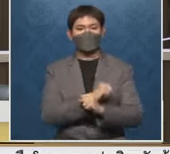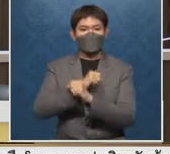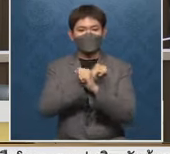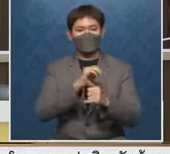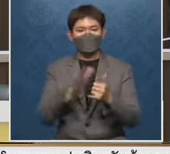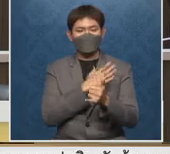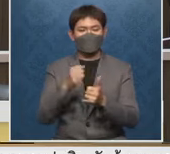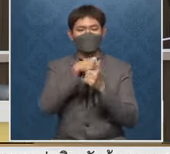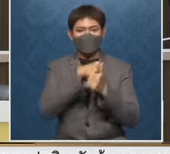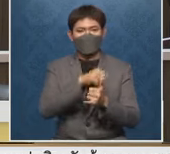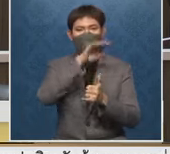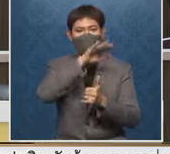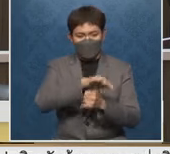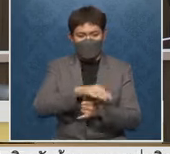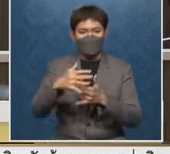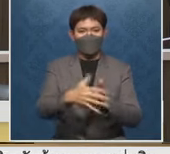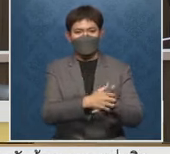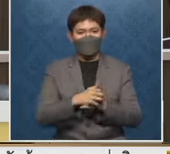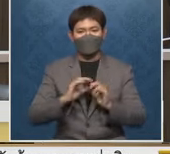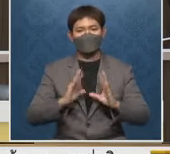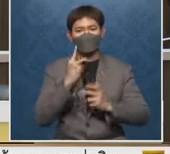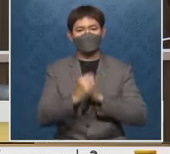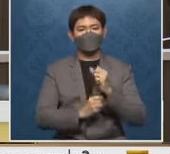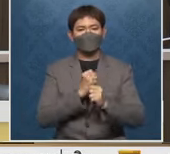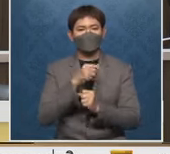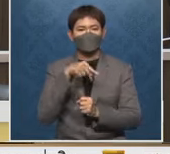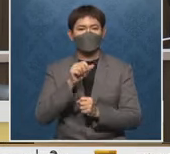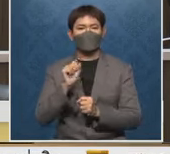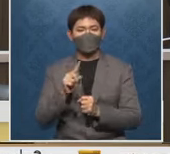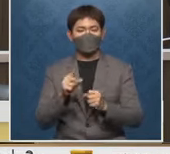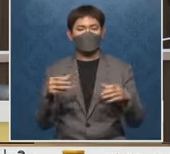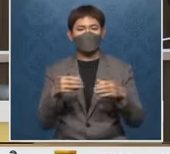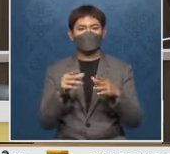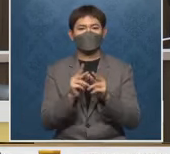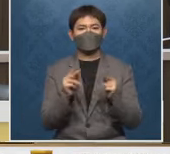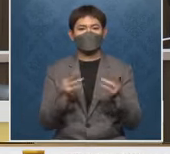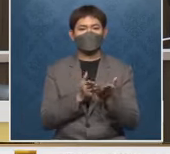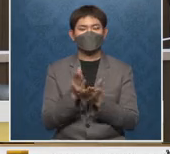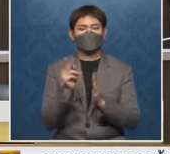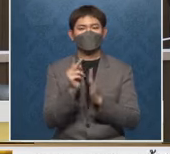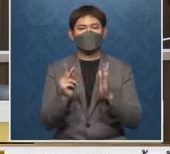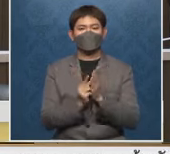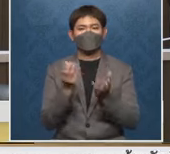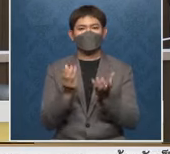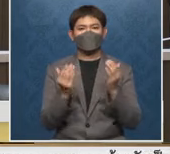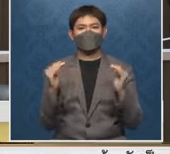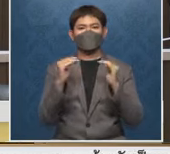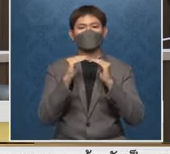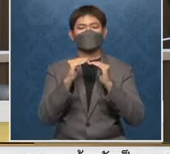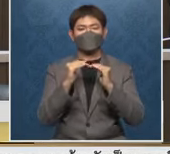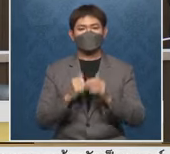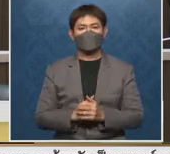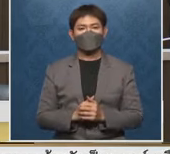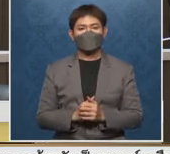านและกระทำให้บุคคลสูญหายพ.ศ.ของคณะกรรมการการกฎหมายการยุติธรรมและสิทธิมนุษยช